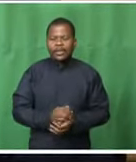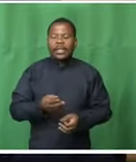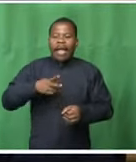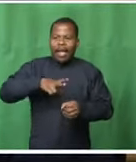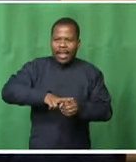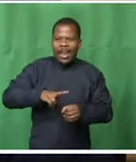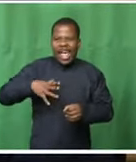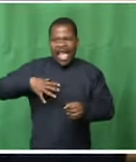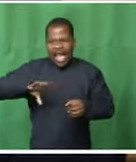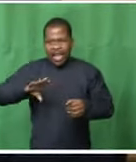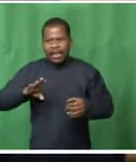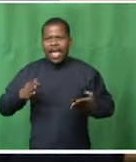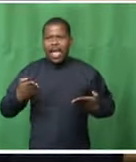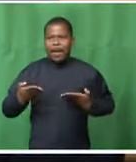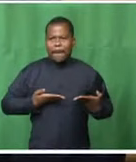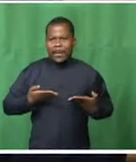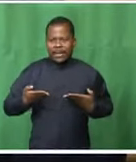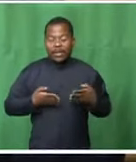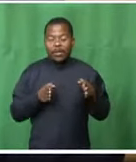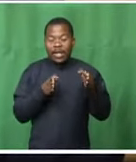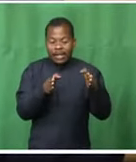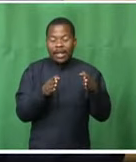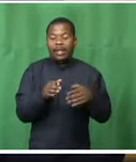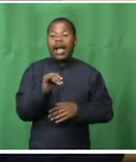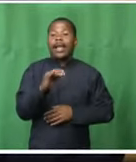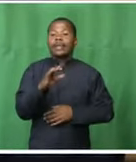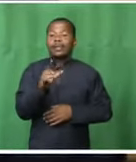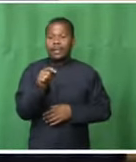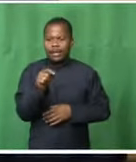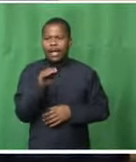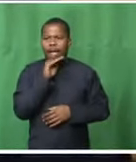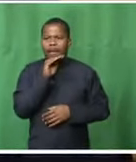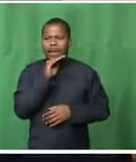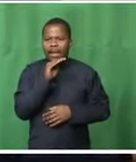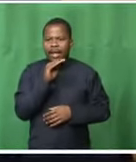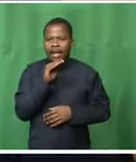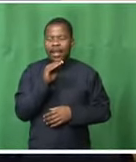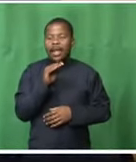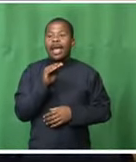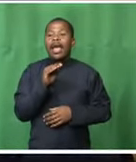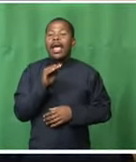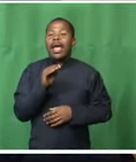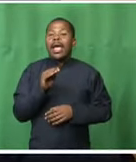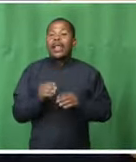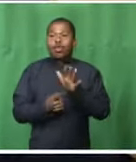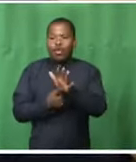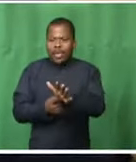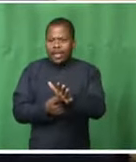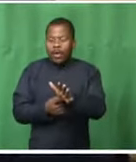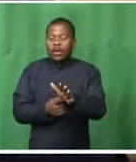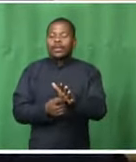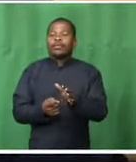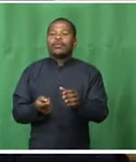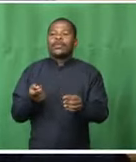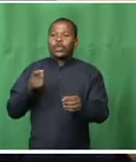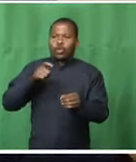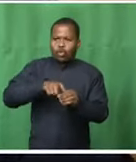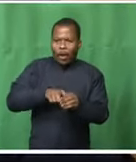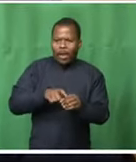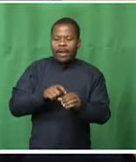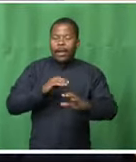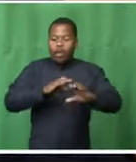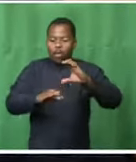kunetinkampani leti ku ICT letikhini yobukusa ukuthi bangasebenzisana njani nabo